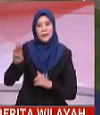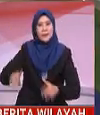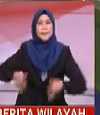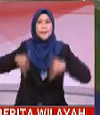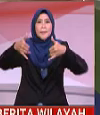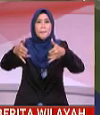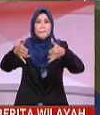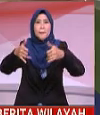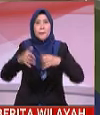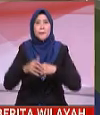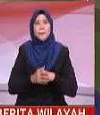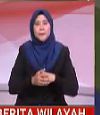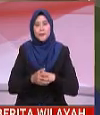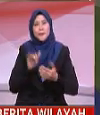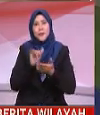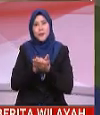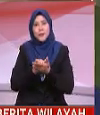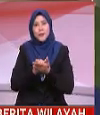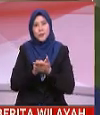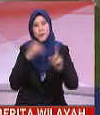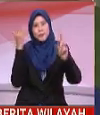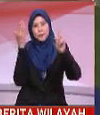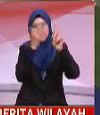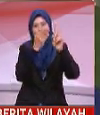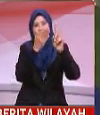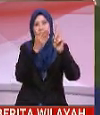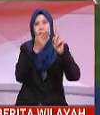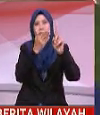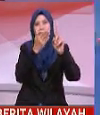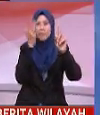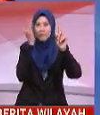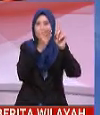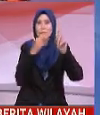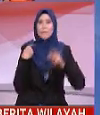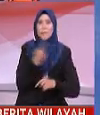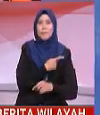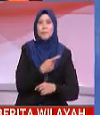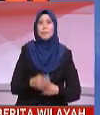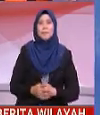Itu our next main target lah.